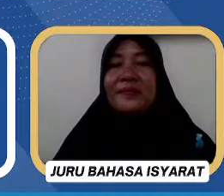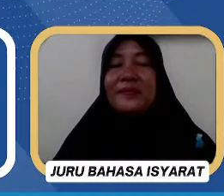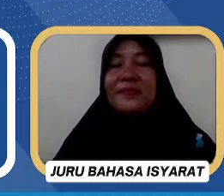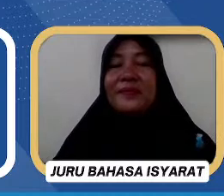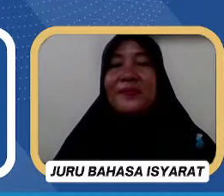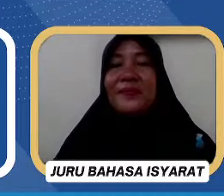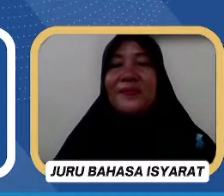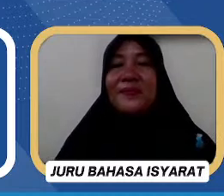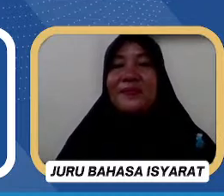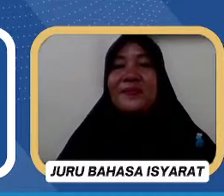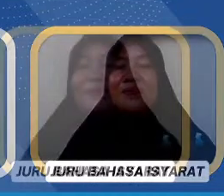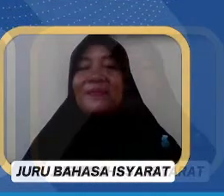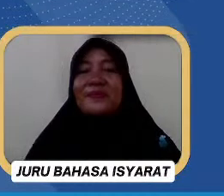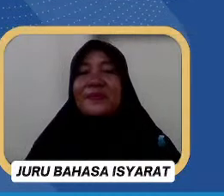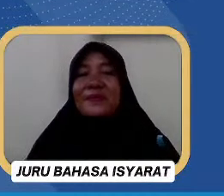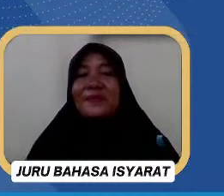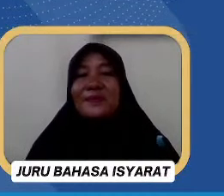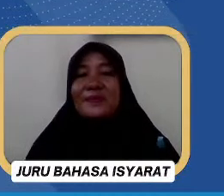maaf.